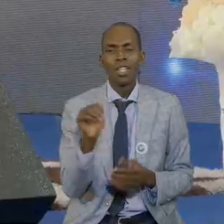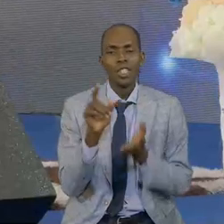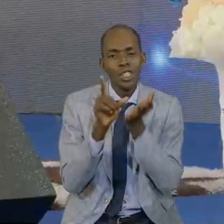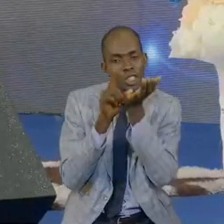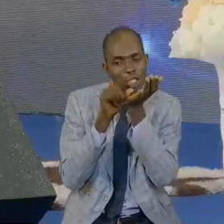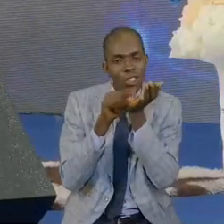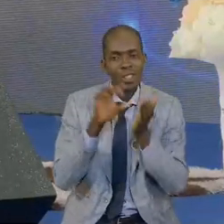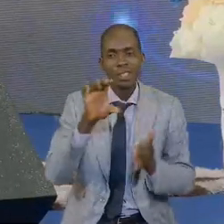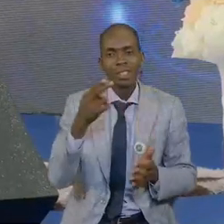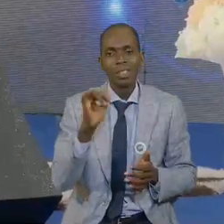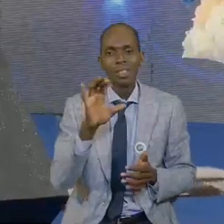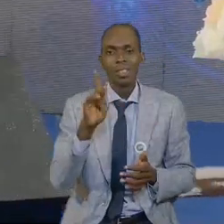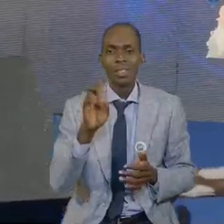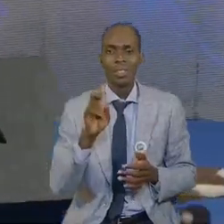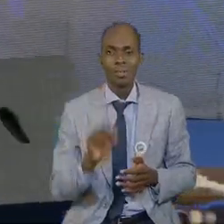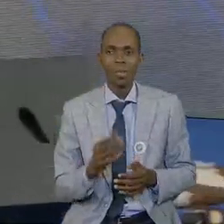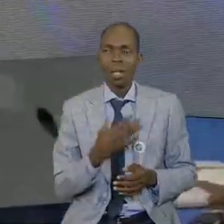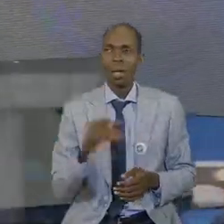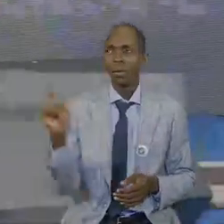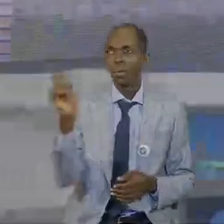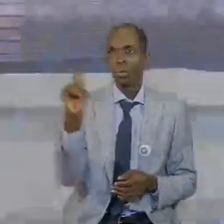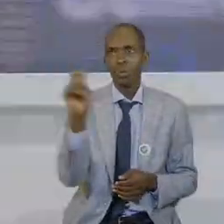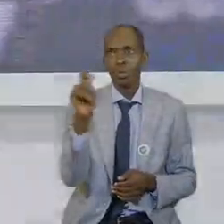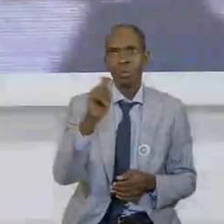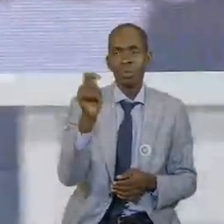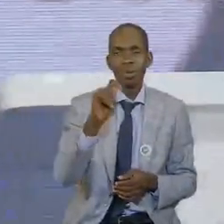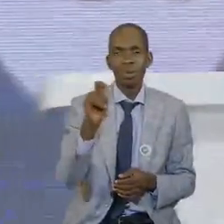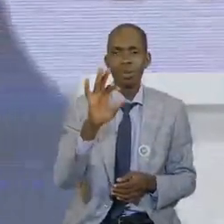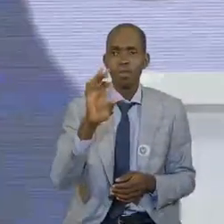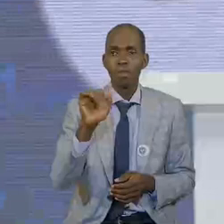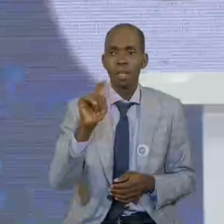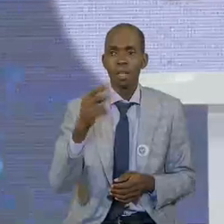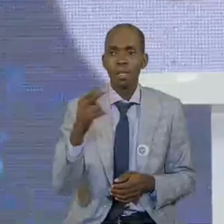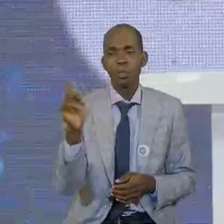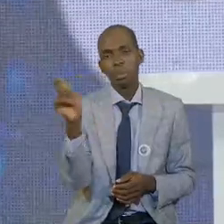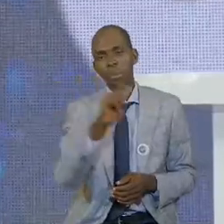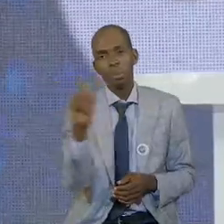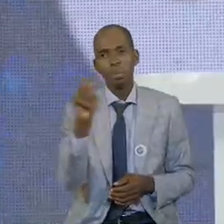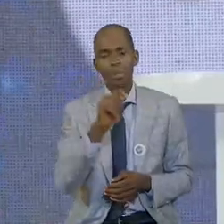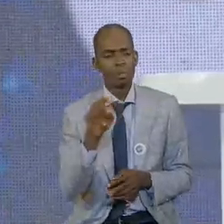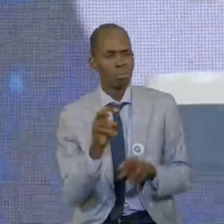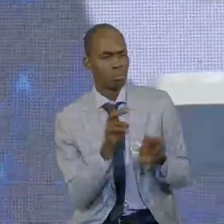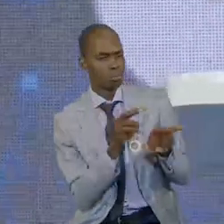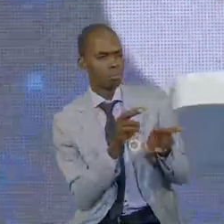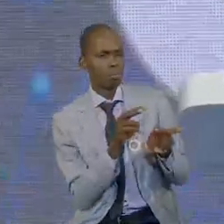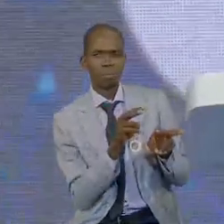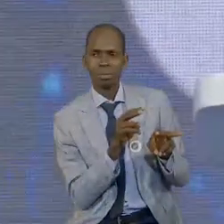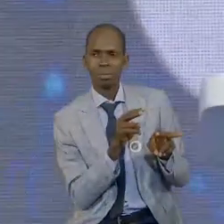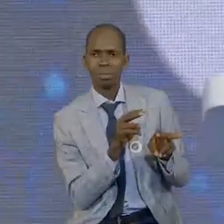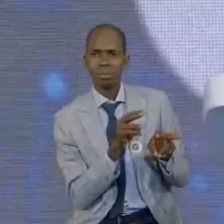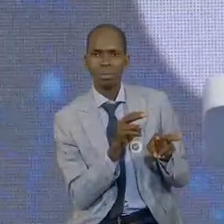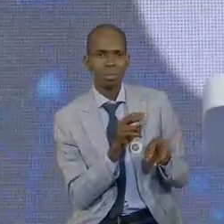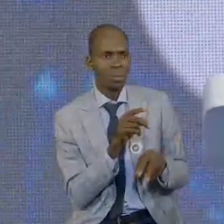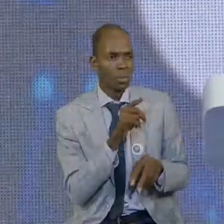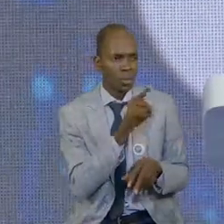même d'un poulet. And they come and they bring that feather. Et ils viennent avec cette plume-là. Tu les regardes. You have God.